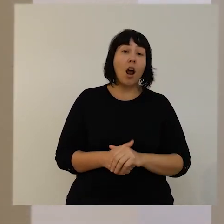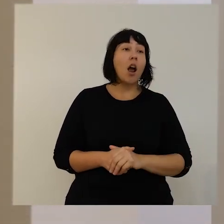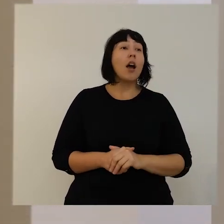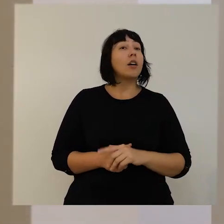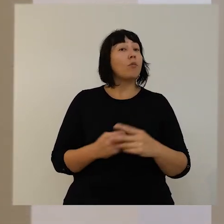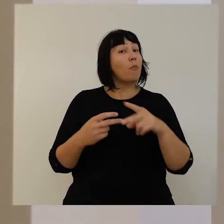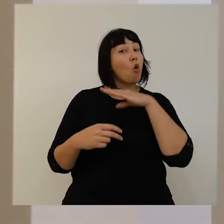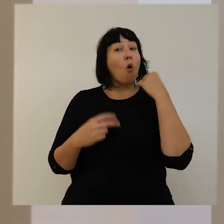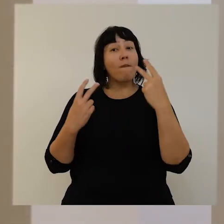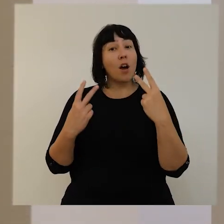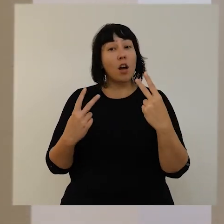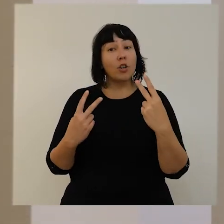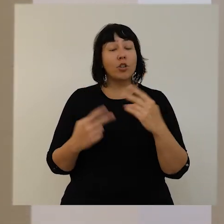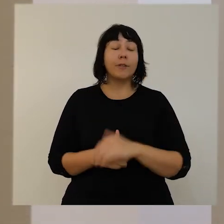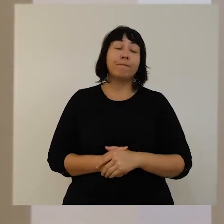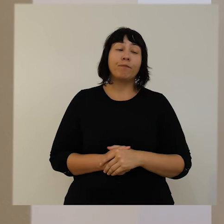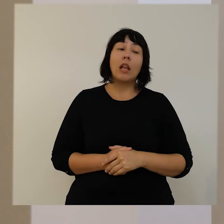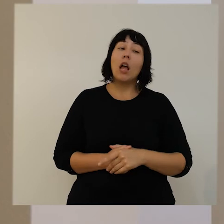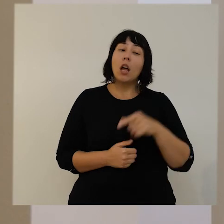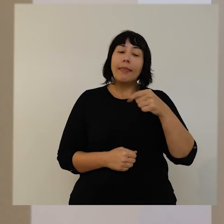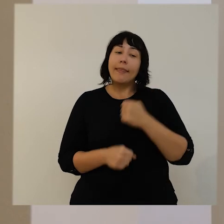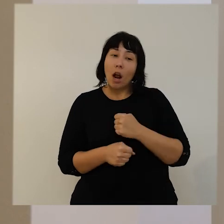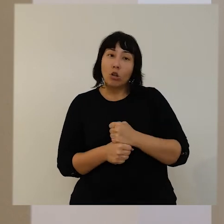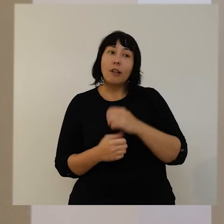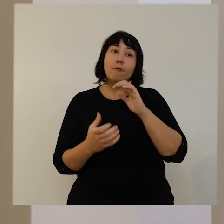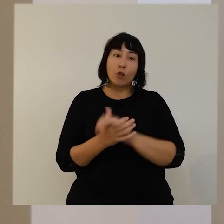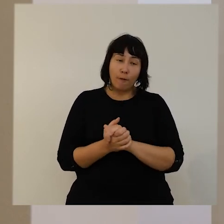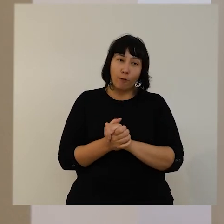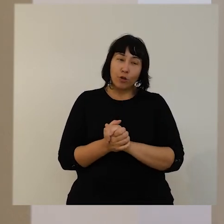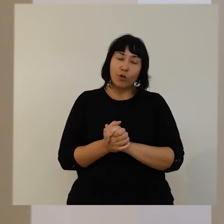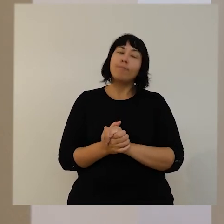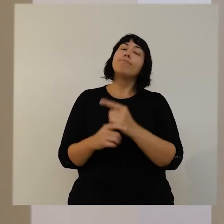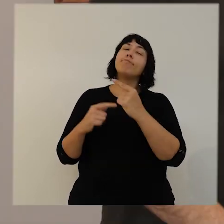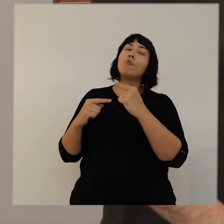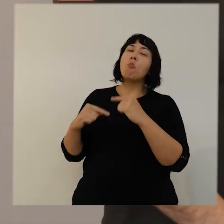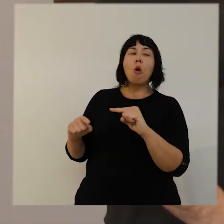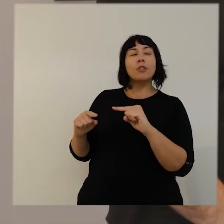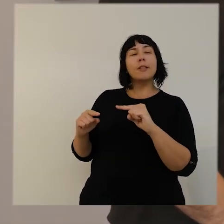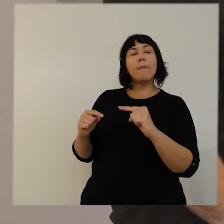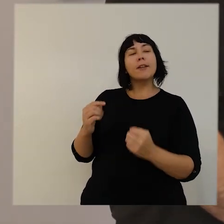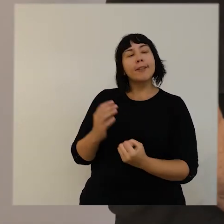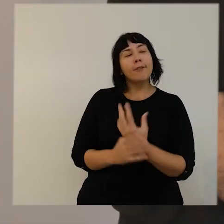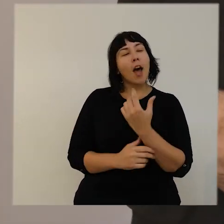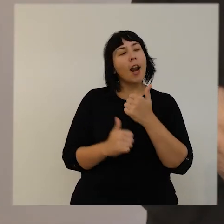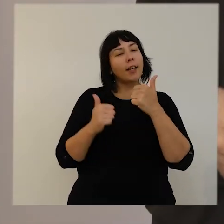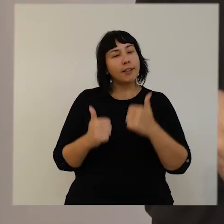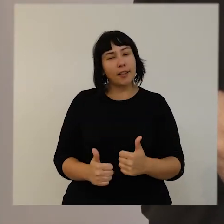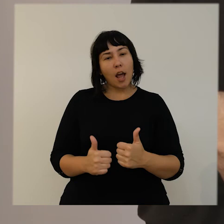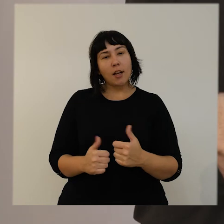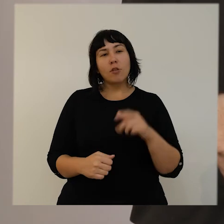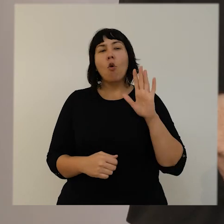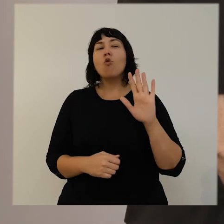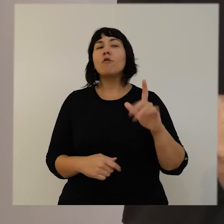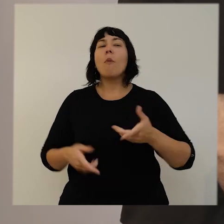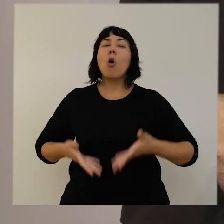i posvećenikom bliskom krugu medijale. Dragoslav Živković po svemu svoj poseban, živi, radi i stvara u rodnom Knjaževcu.